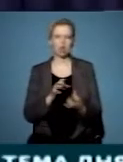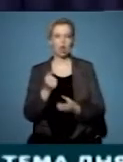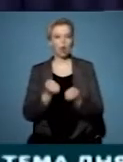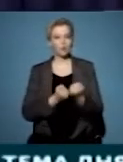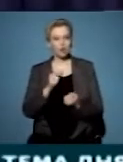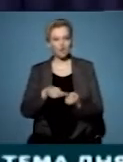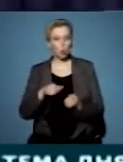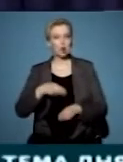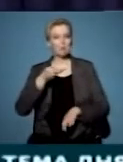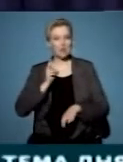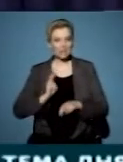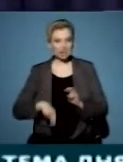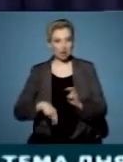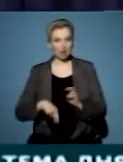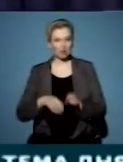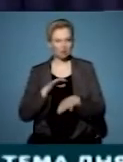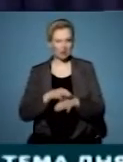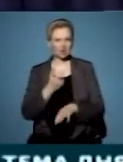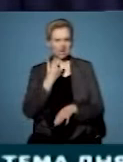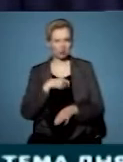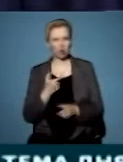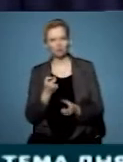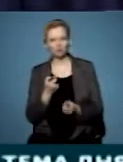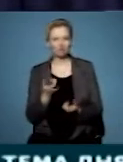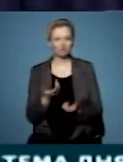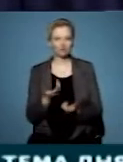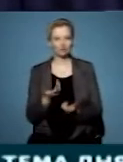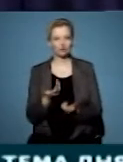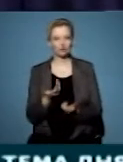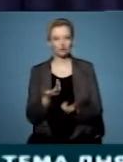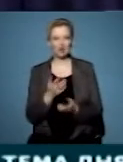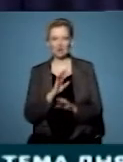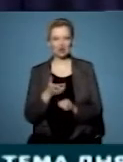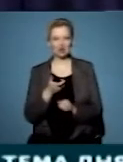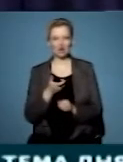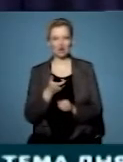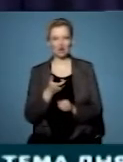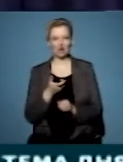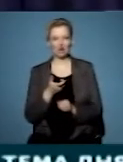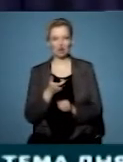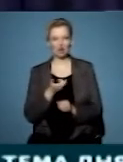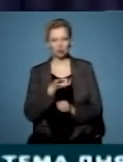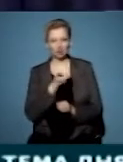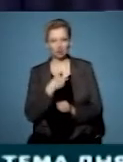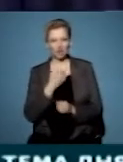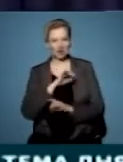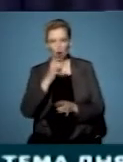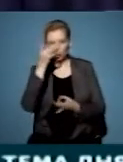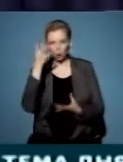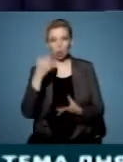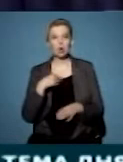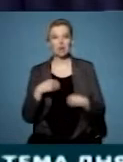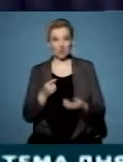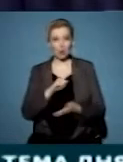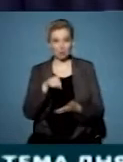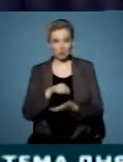Водії перестали вести себе десь трошечки, ну, некоректно. Тобто, я задавала ці питання, да,